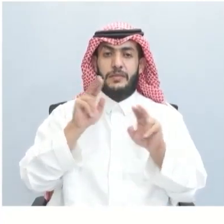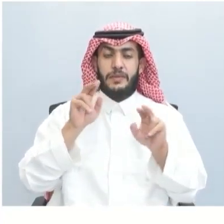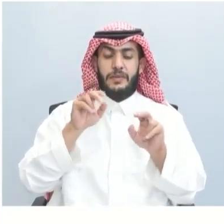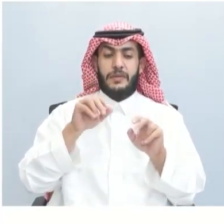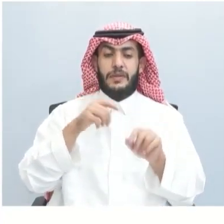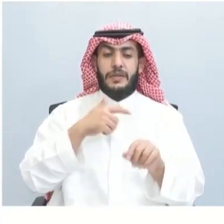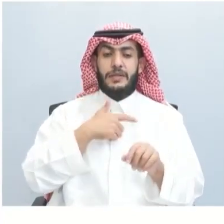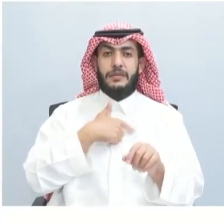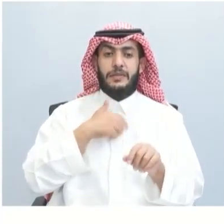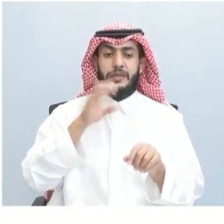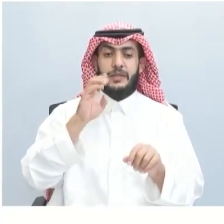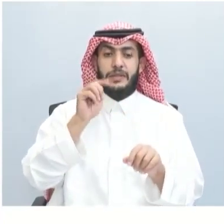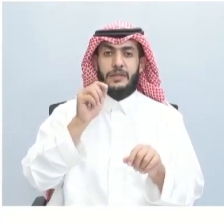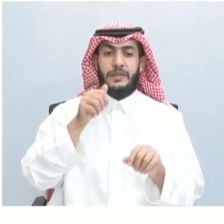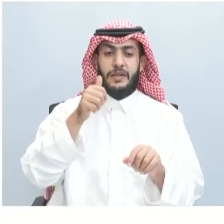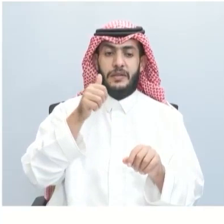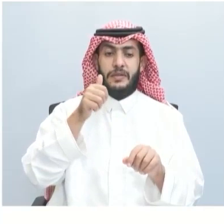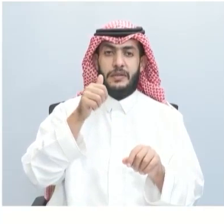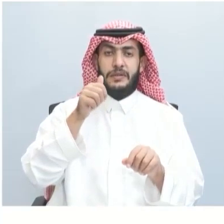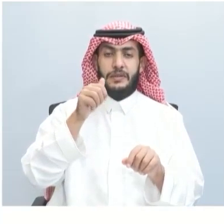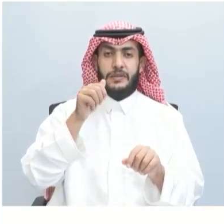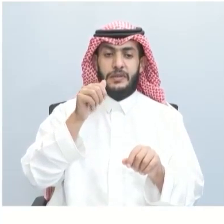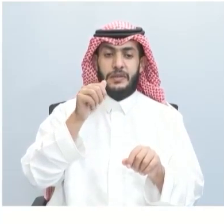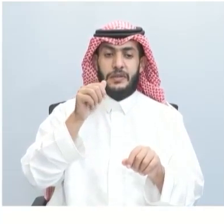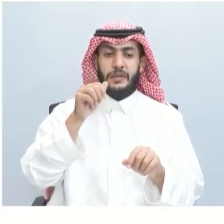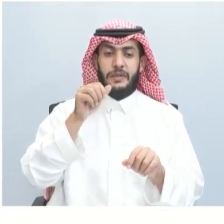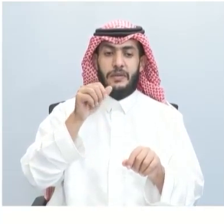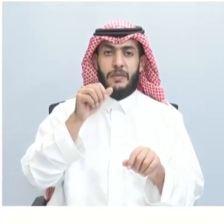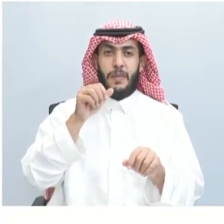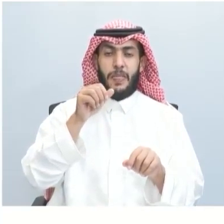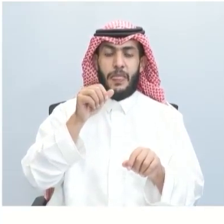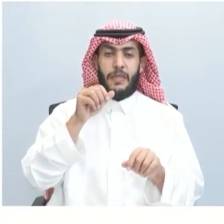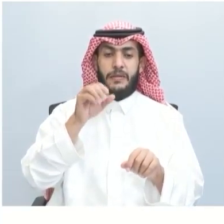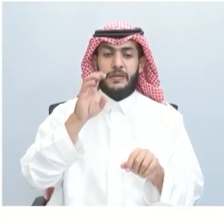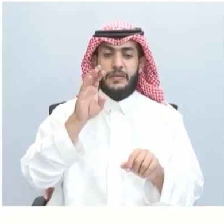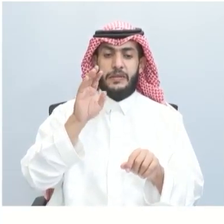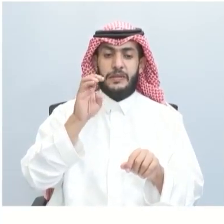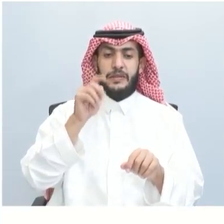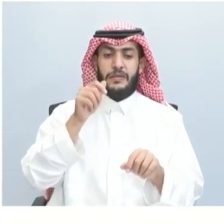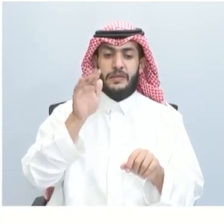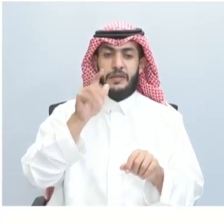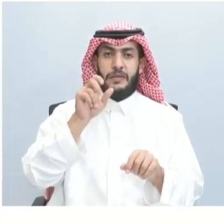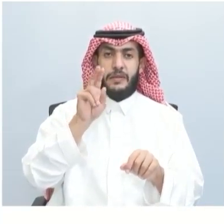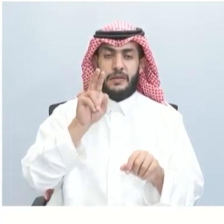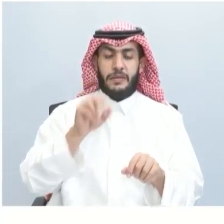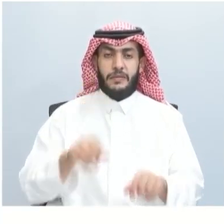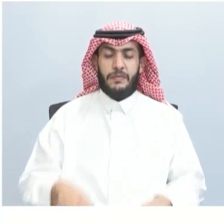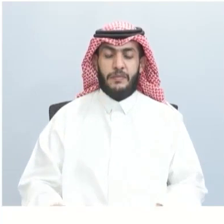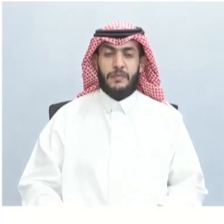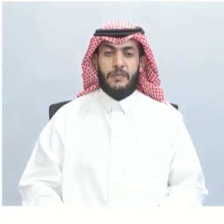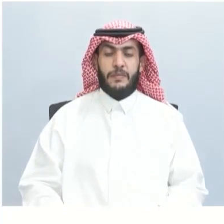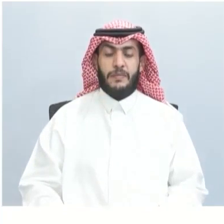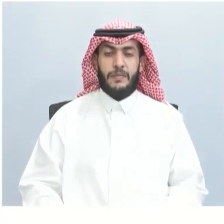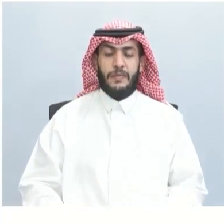مختلفه الجافا سكريبت والسي اس اس والاتش تي ام ال لجعل الصفحه تعمل بالطريقه التي تريدها ممكن